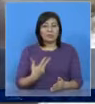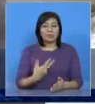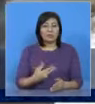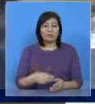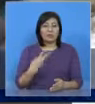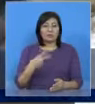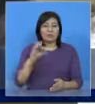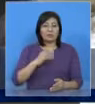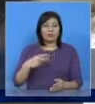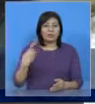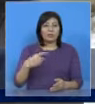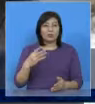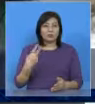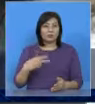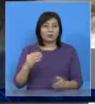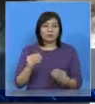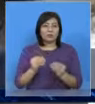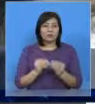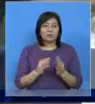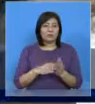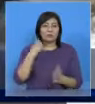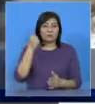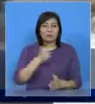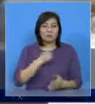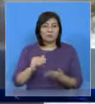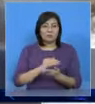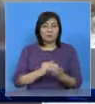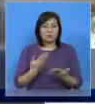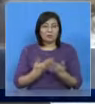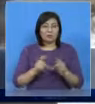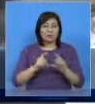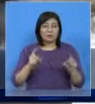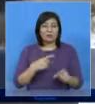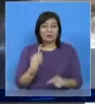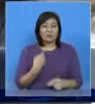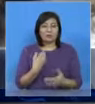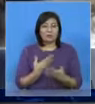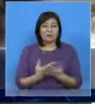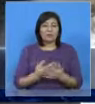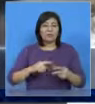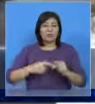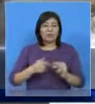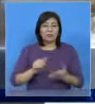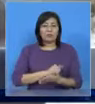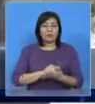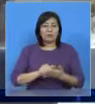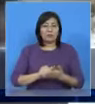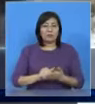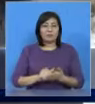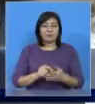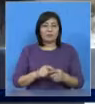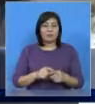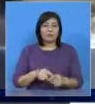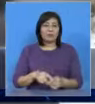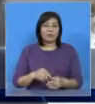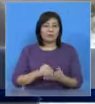953 и от 2 сентября 2019 года. Приложение заявления, если объект более одного, техническую документацию, паспорт